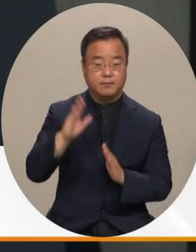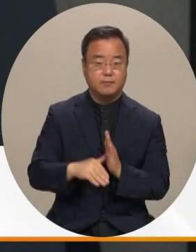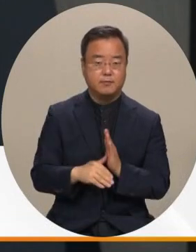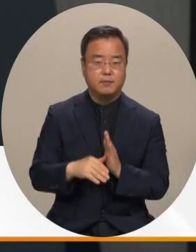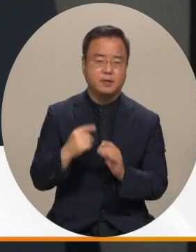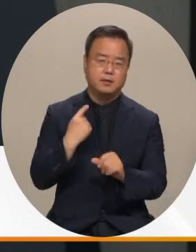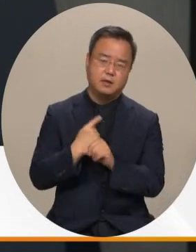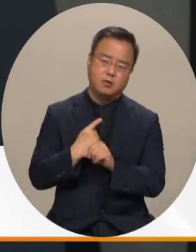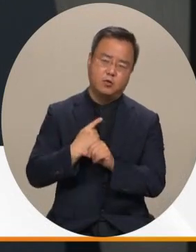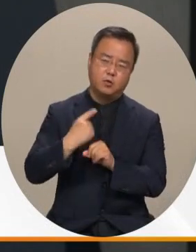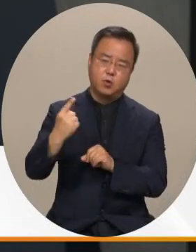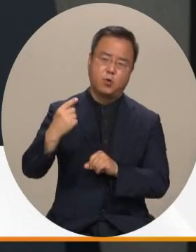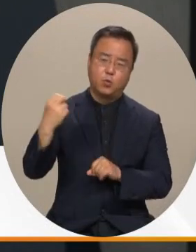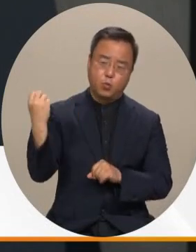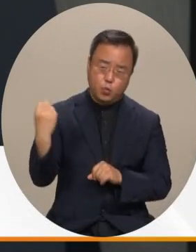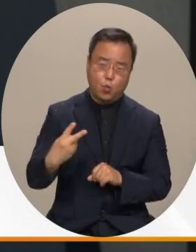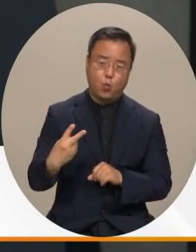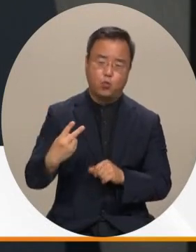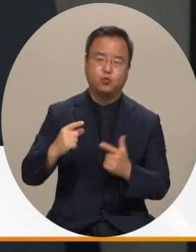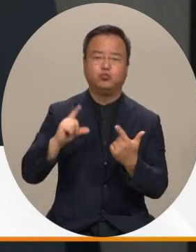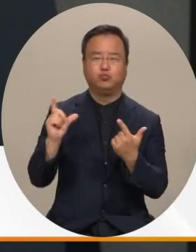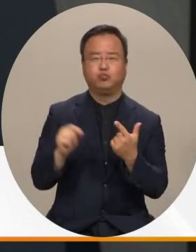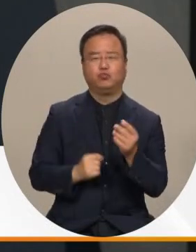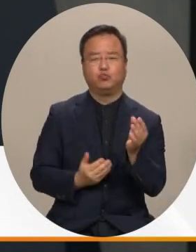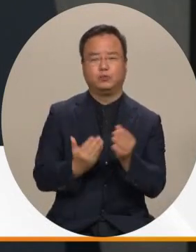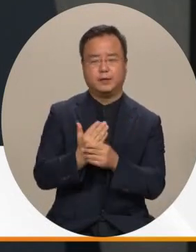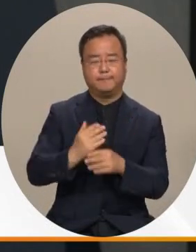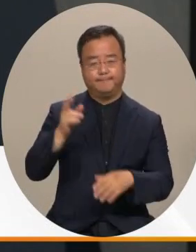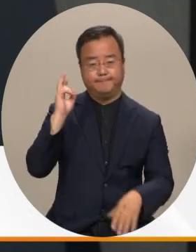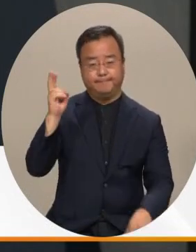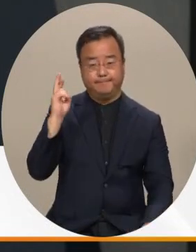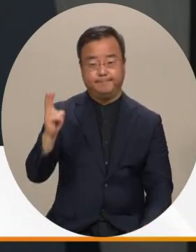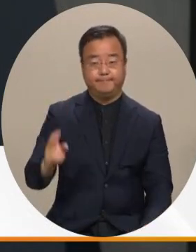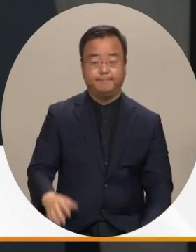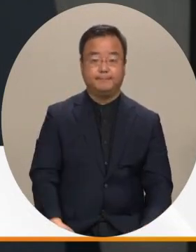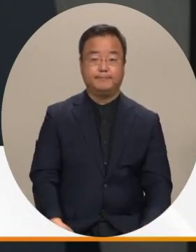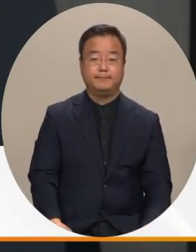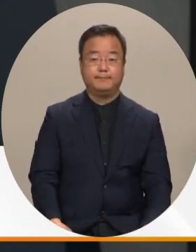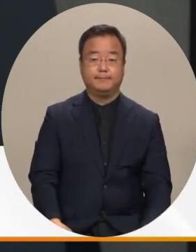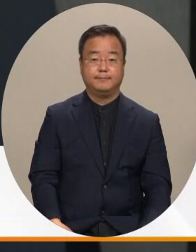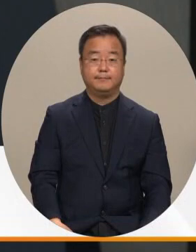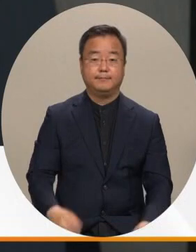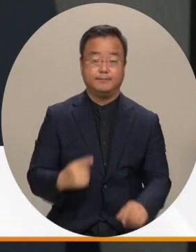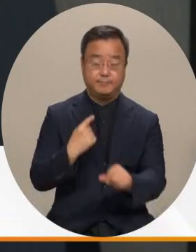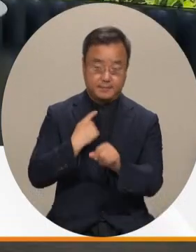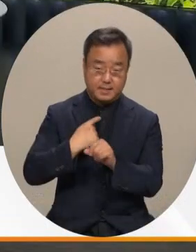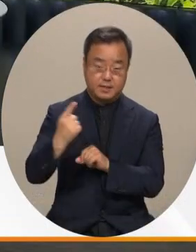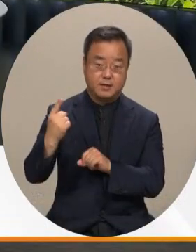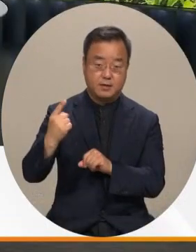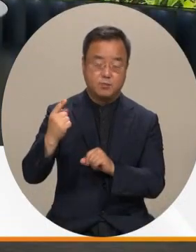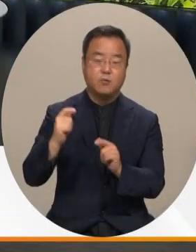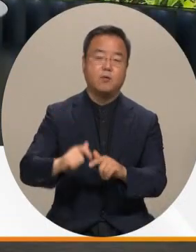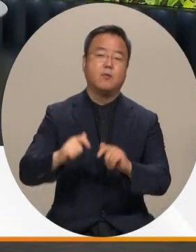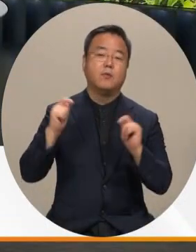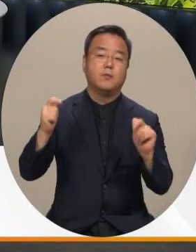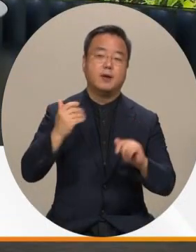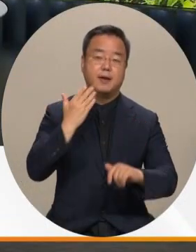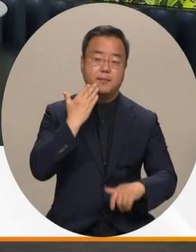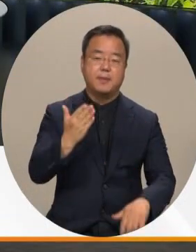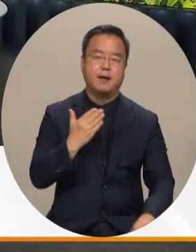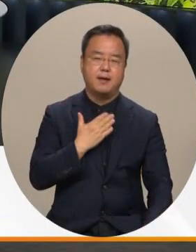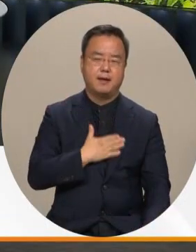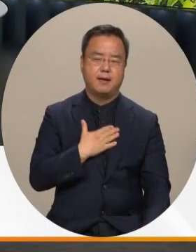내년에도 6월에 아마 얘네들이 발생하지 않을까 그렇게 좀 판단을 하고 있습니다네 년에도 기승을 뿌릴 가능성이